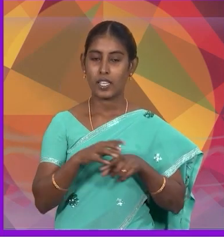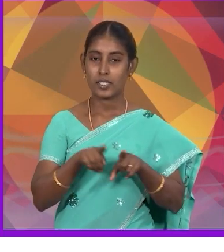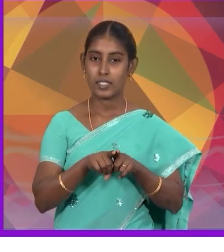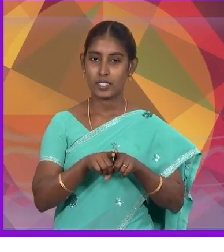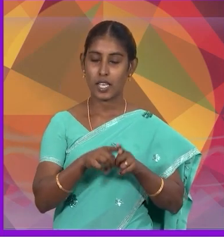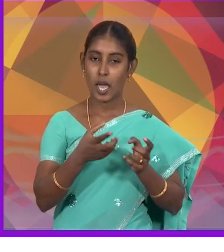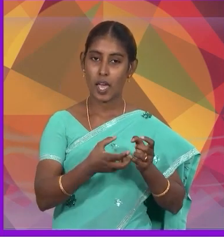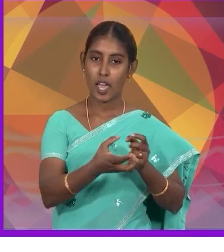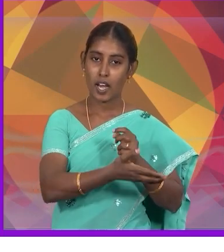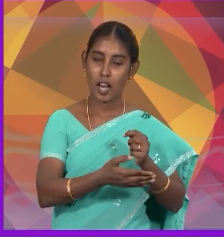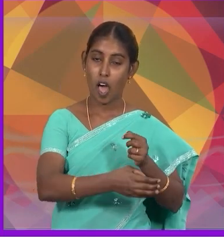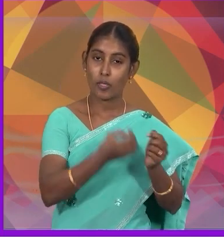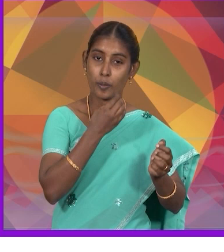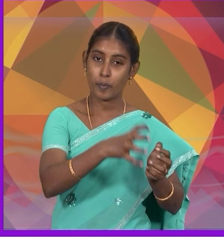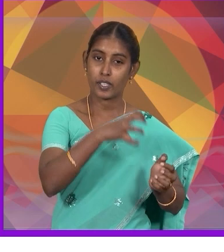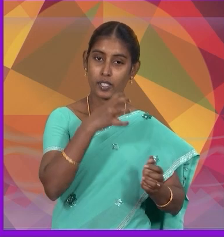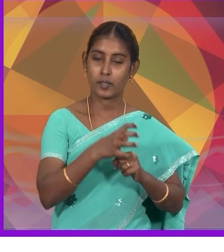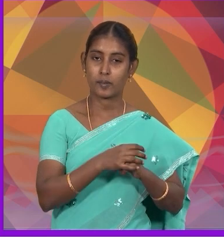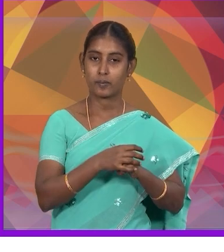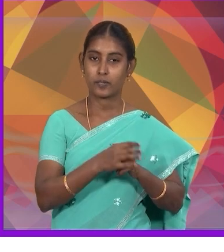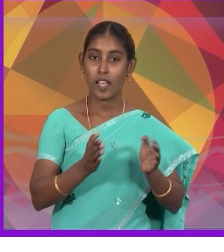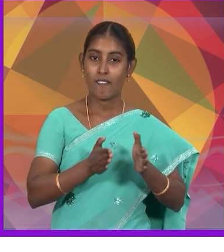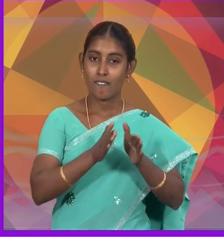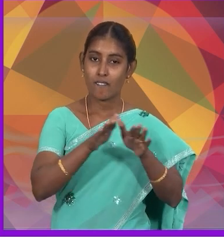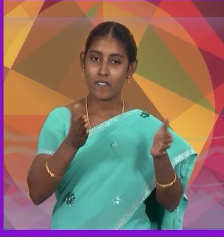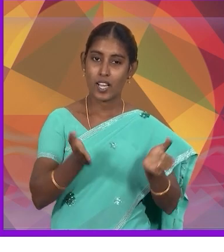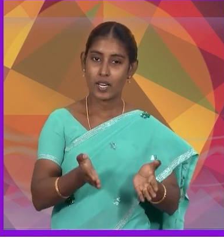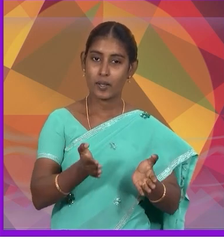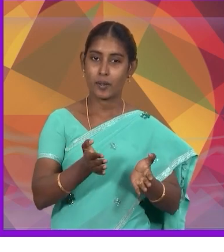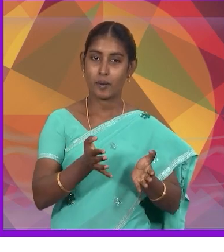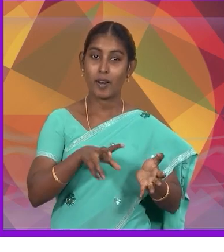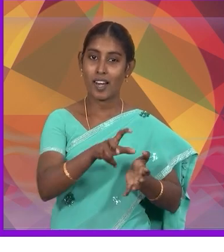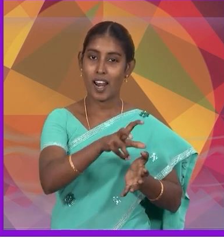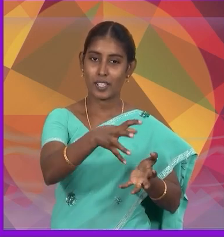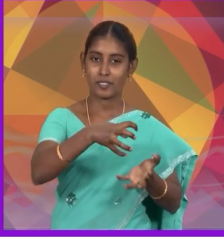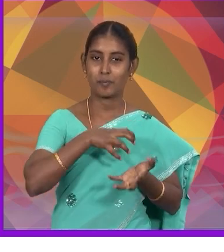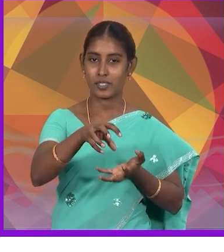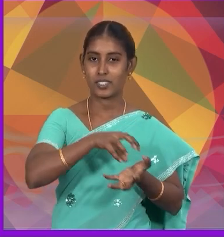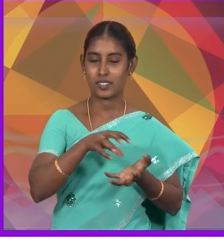போது ஆண்களும் பெண்களும் வயல் வரப்பில் உள்ள நண்டுகளையும்